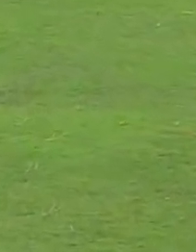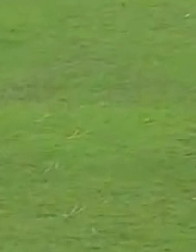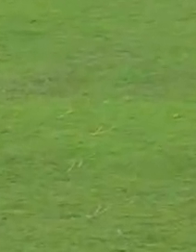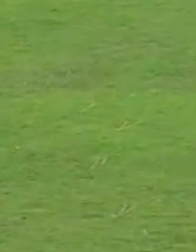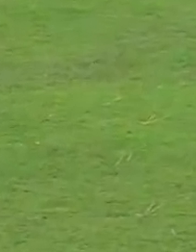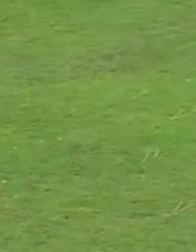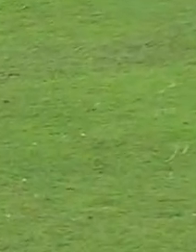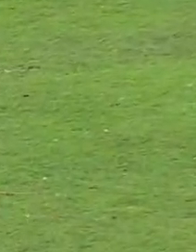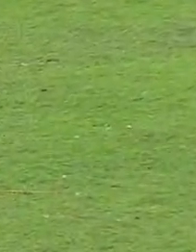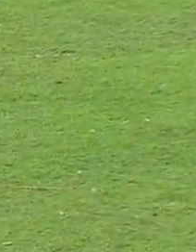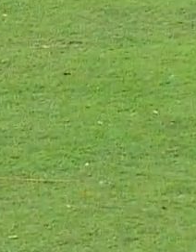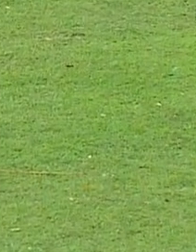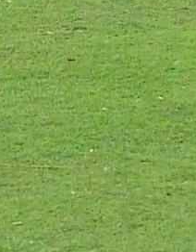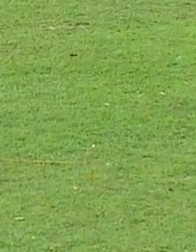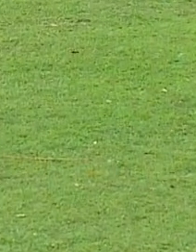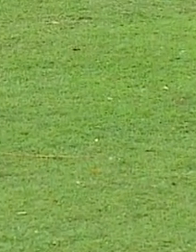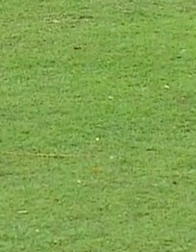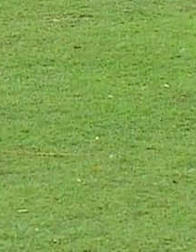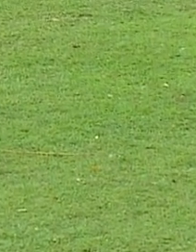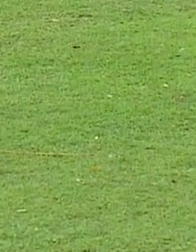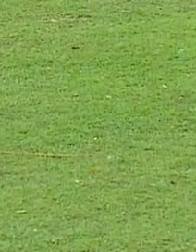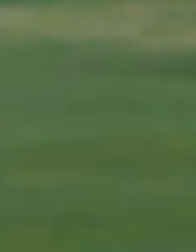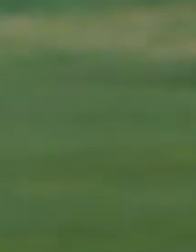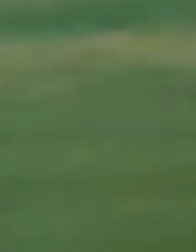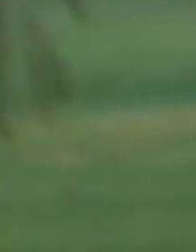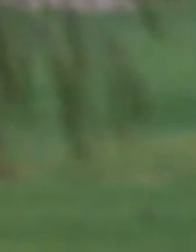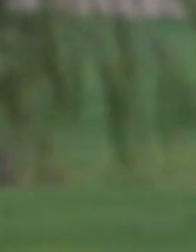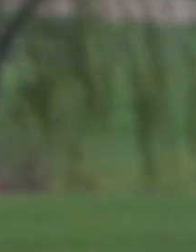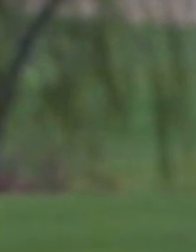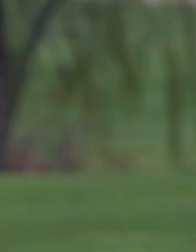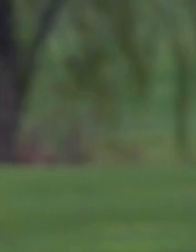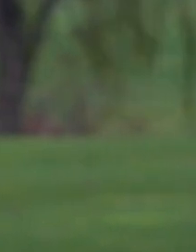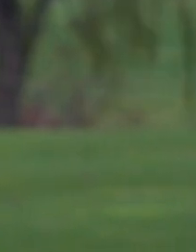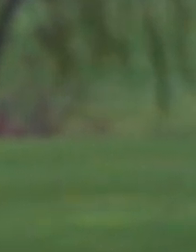통통통 친다. 와. 진짜.